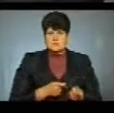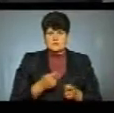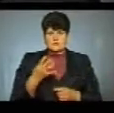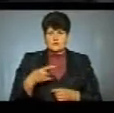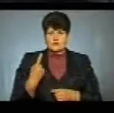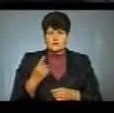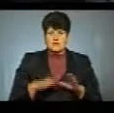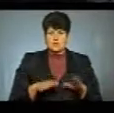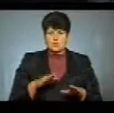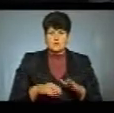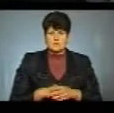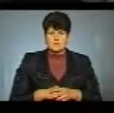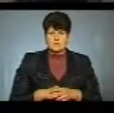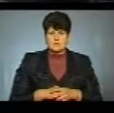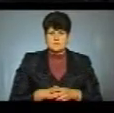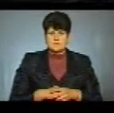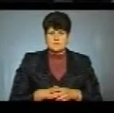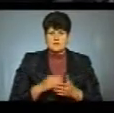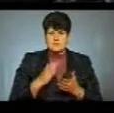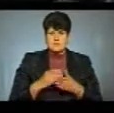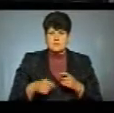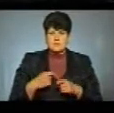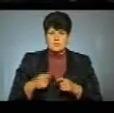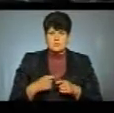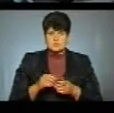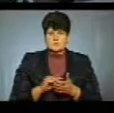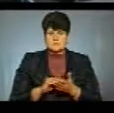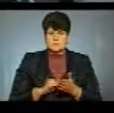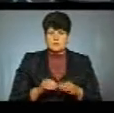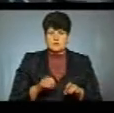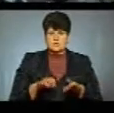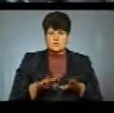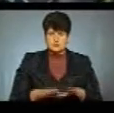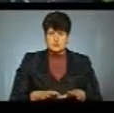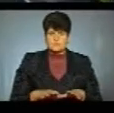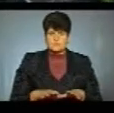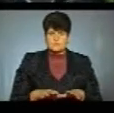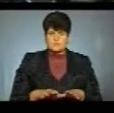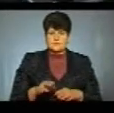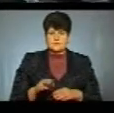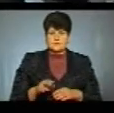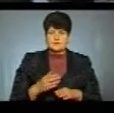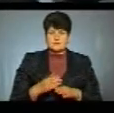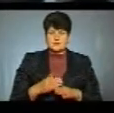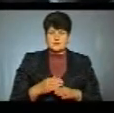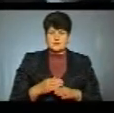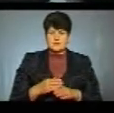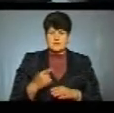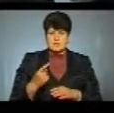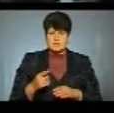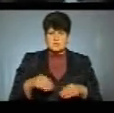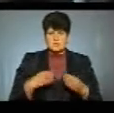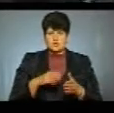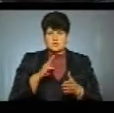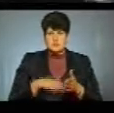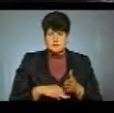тонна вантажу, є порушенням, складено постанову. По 122 частині перші винесено